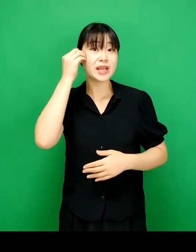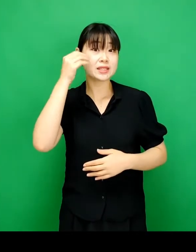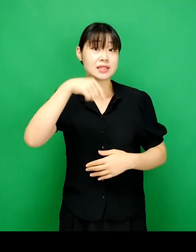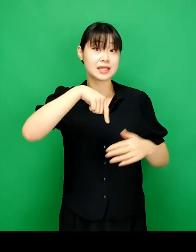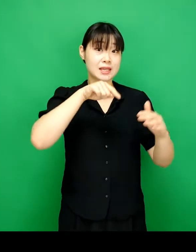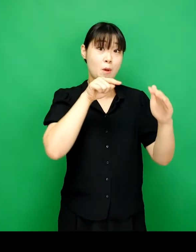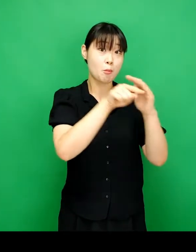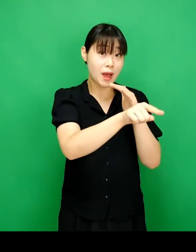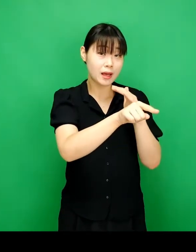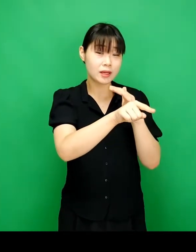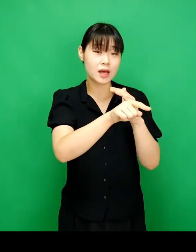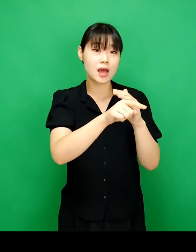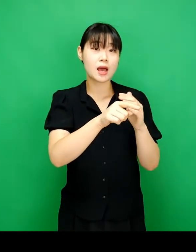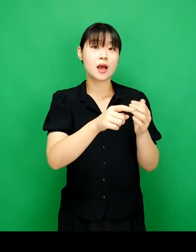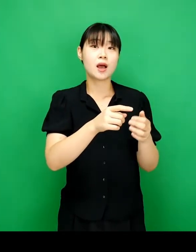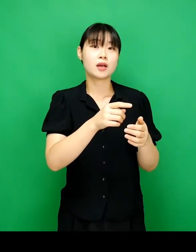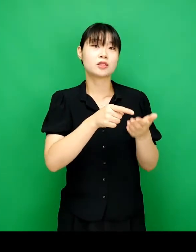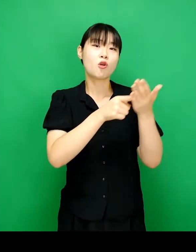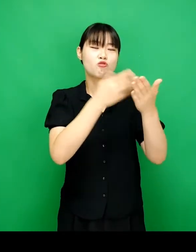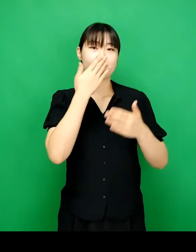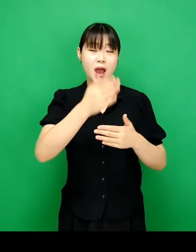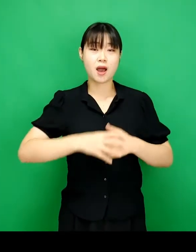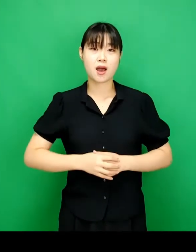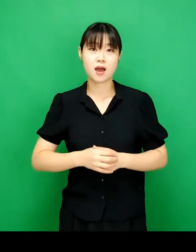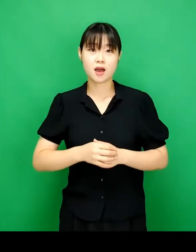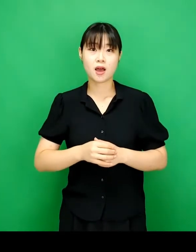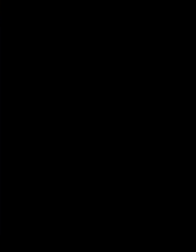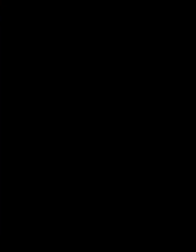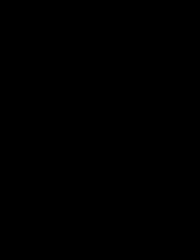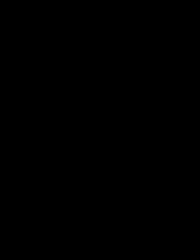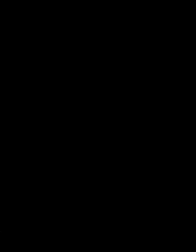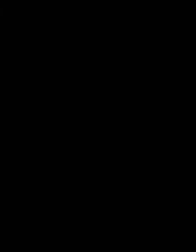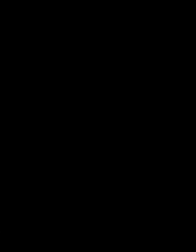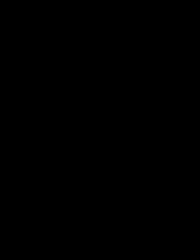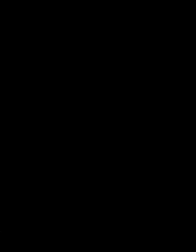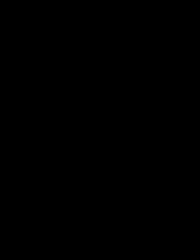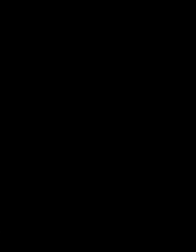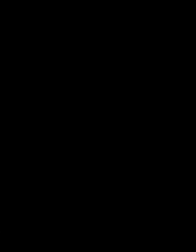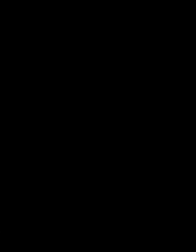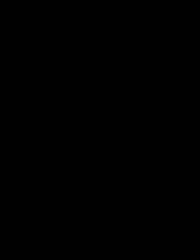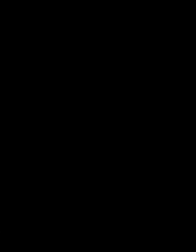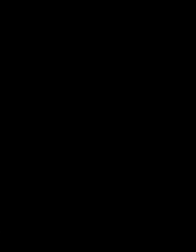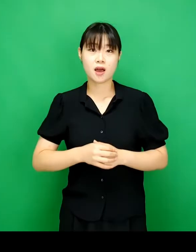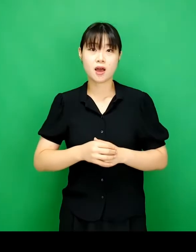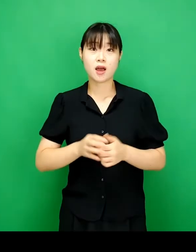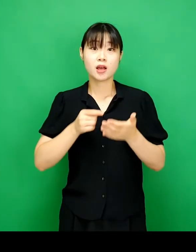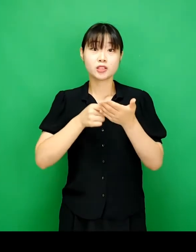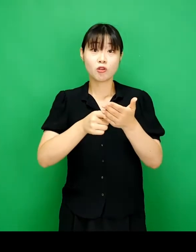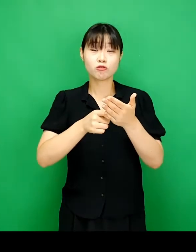홈페이지에서 정보공개 청구 메뉴를 통해 청구할 수 있습니다.